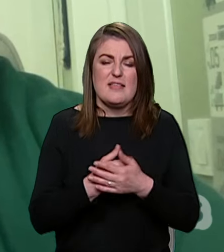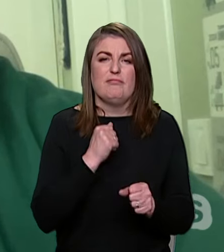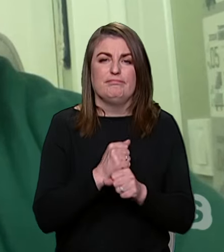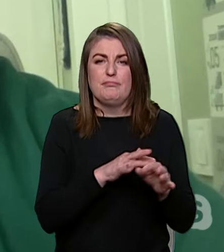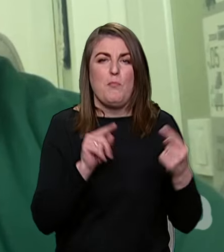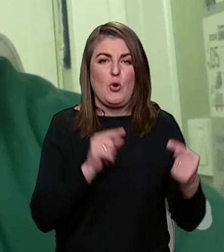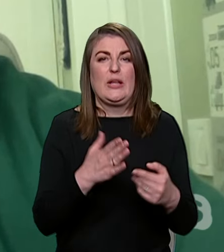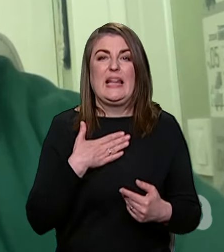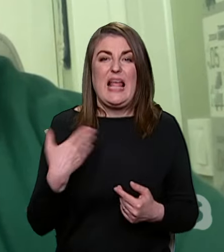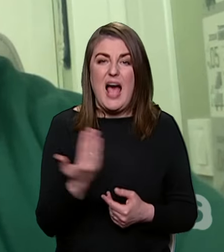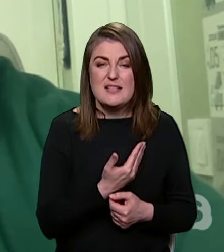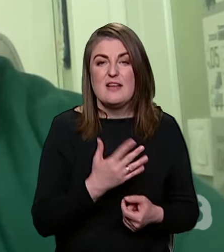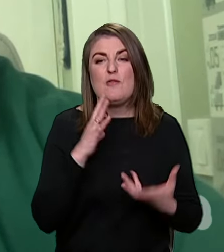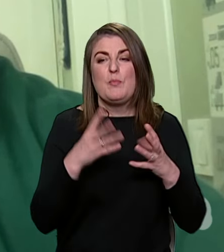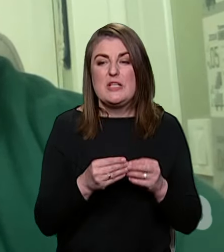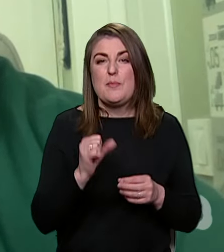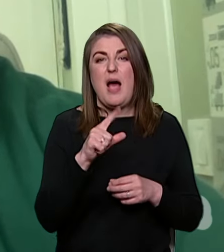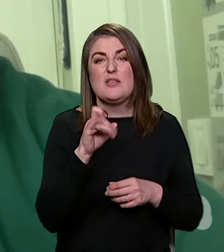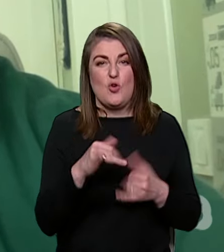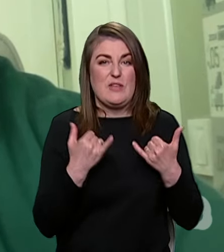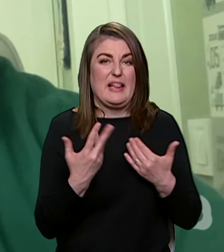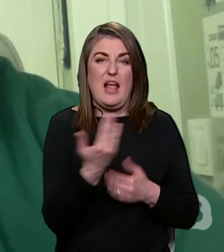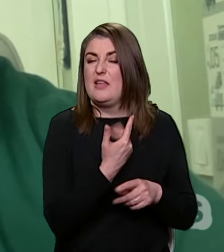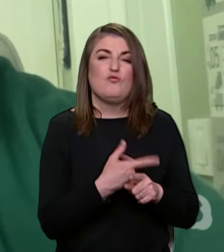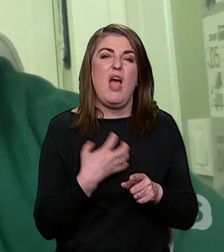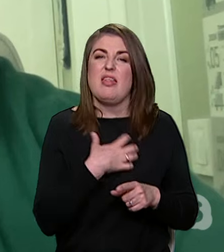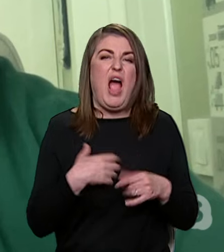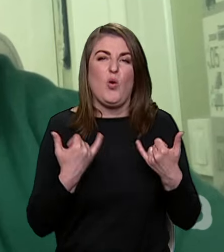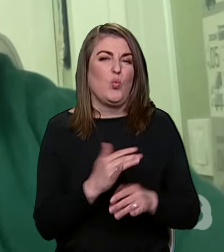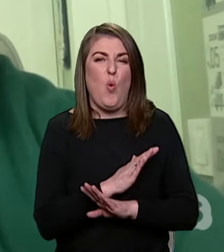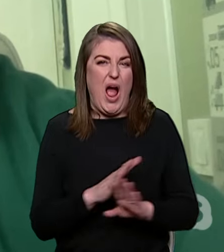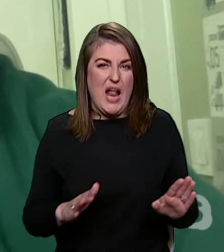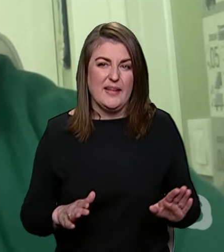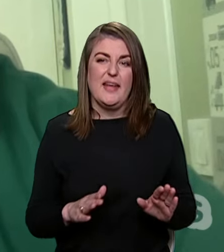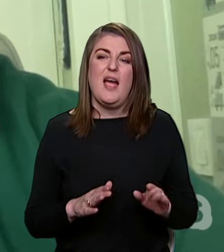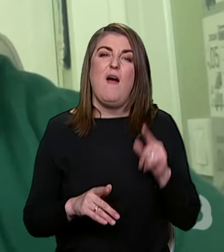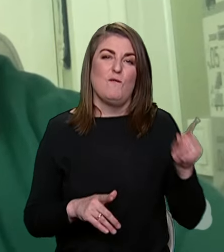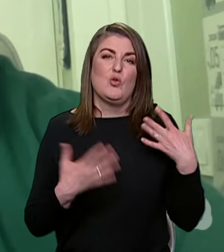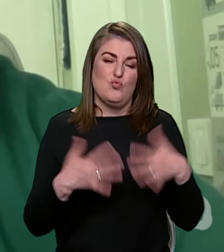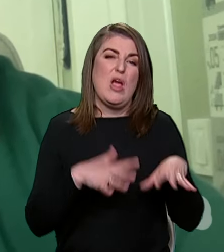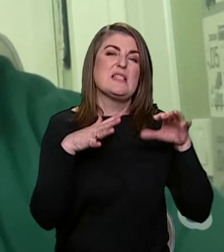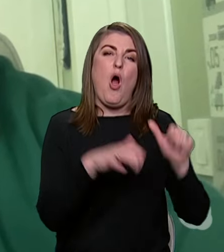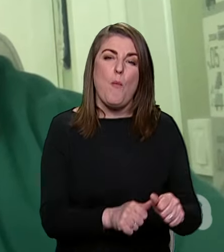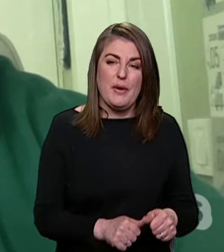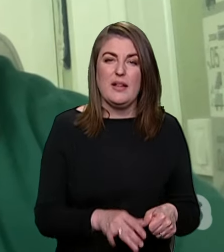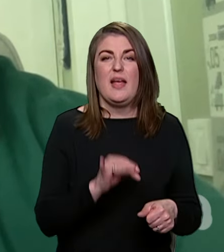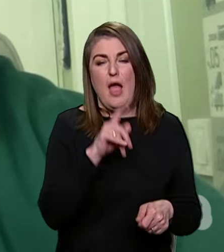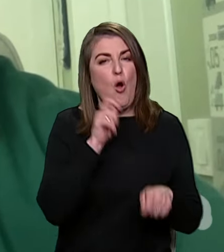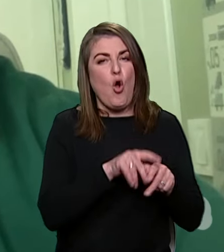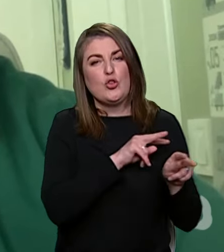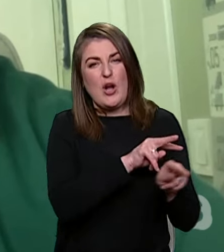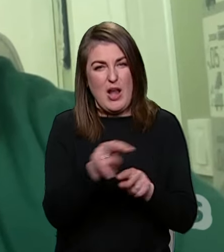проти нас, і, в принципі, Азов зараз для них вже не актуальний, вони його захопили і